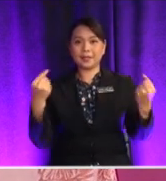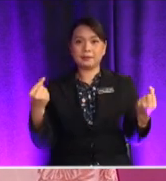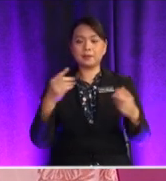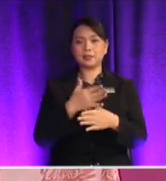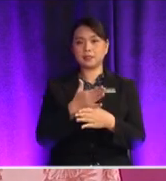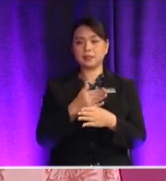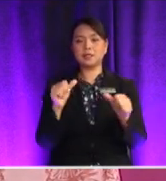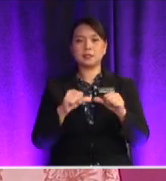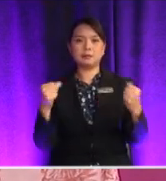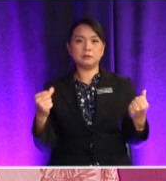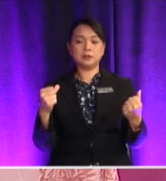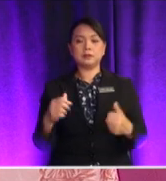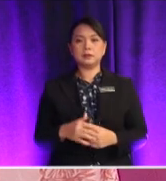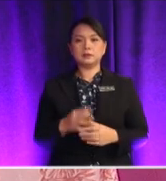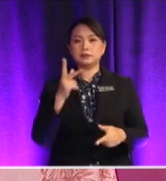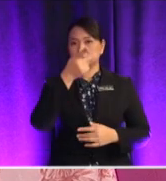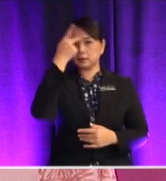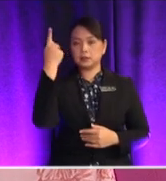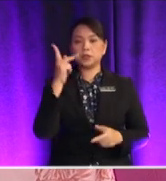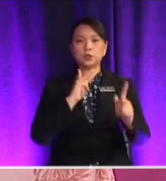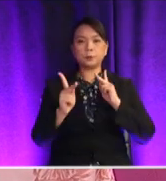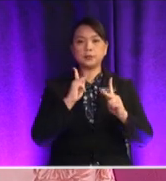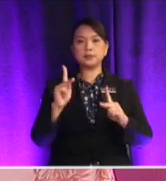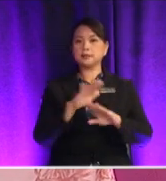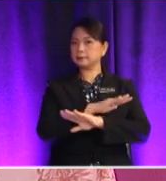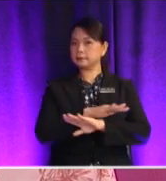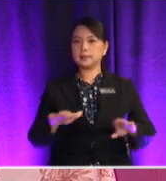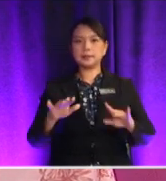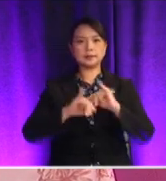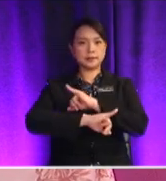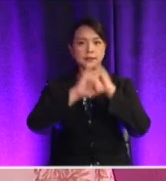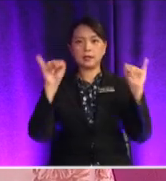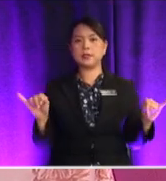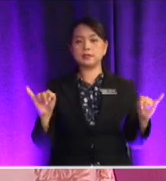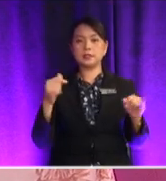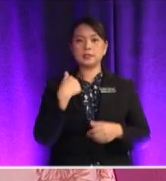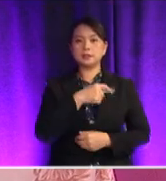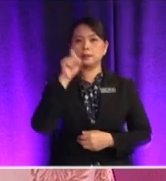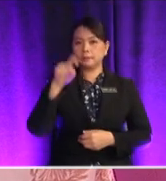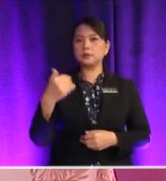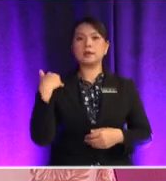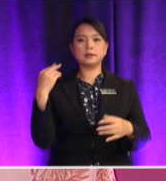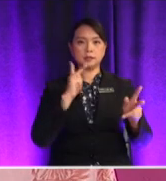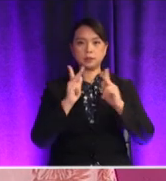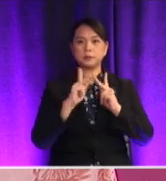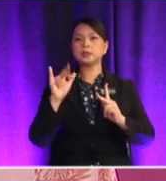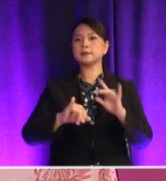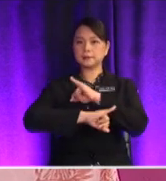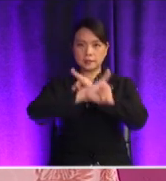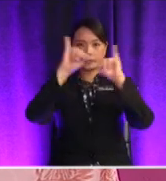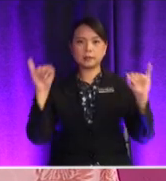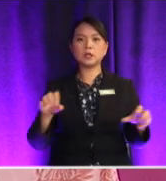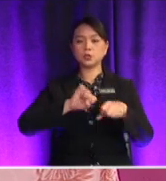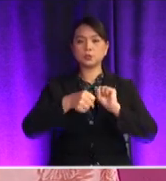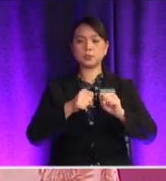perjarakan kita antara kaum kerana komunikasi ini tidak jelas. Kita perlu ada komunikasi yang jelas, ya, Akmal. Supaya kita